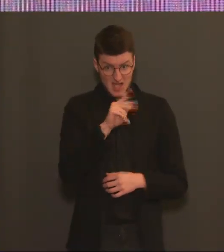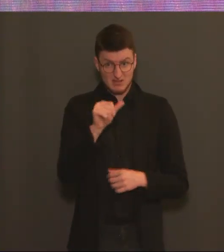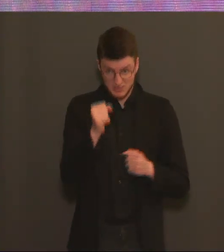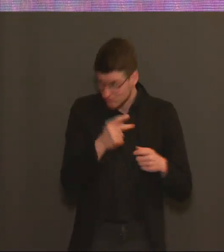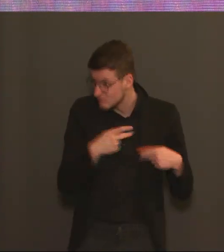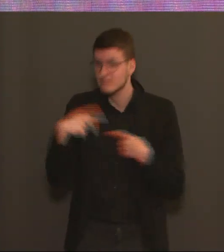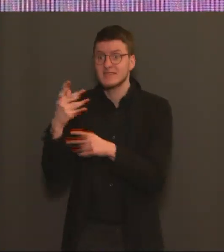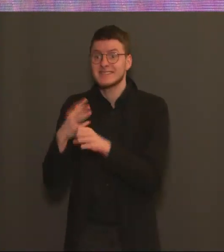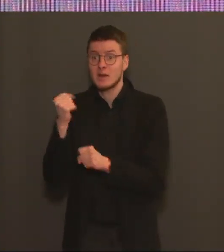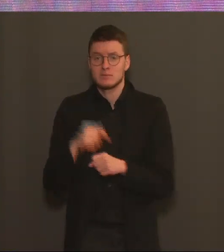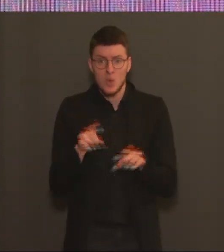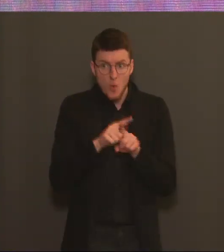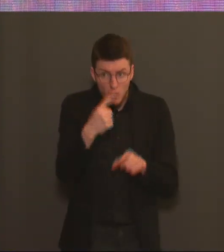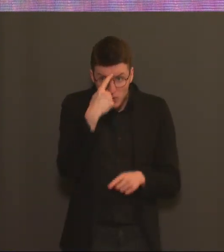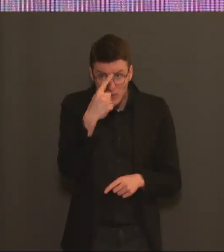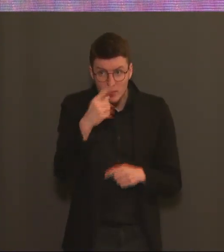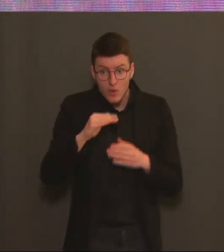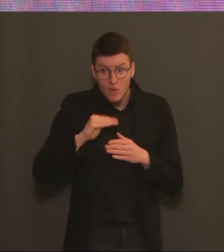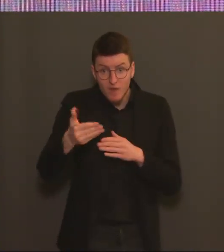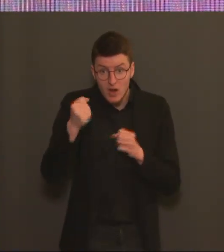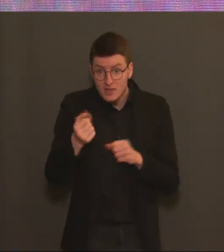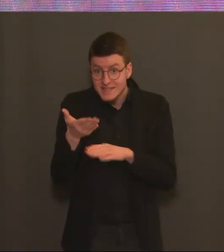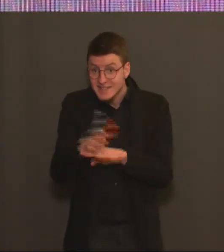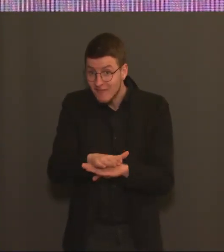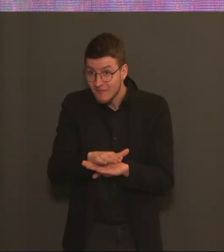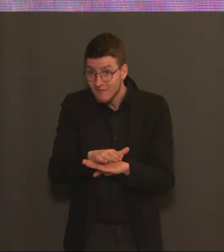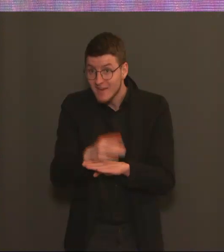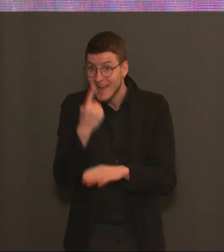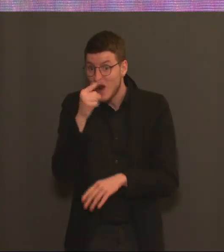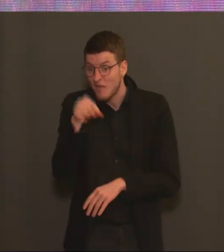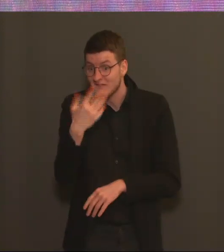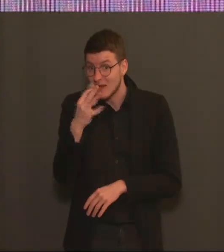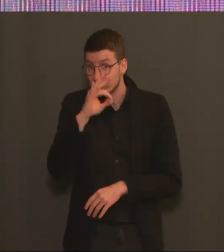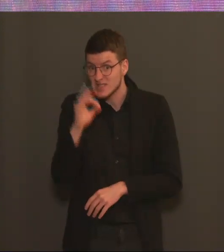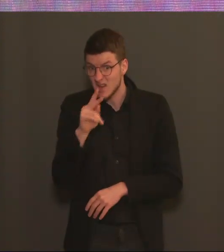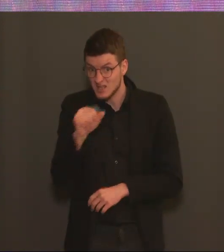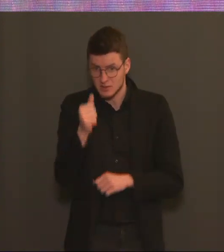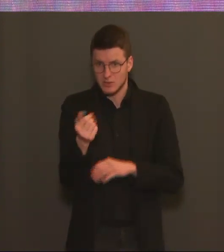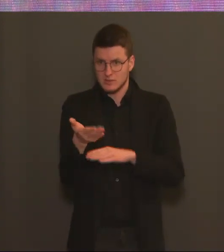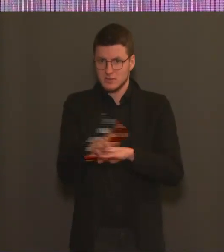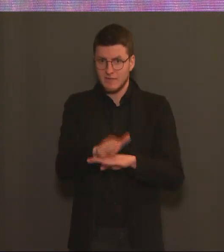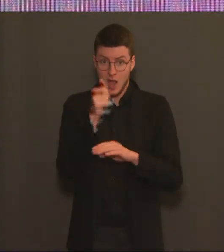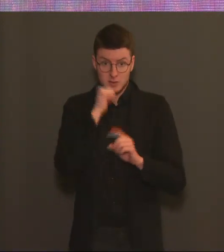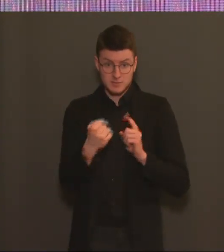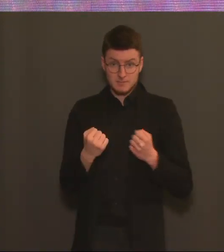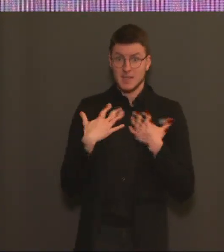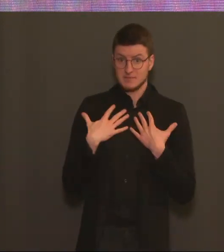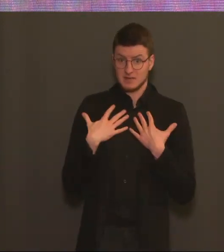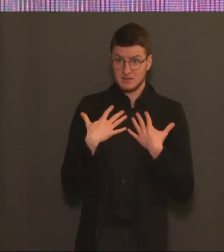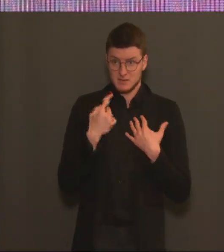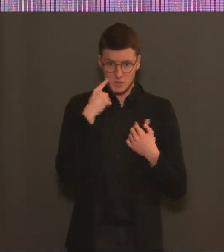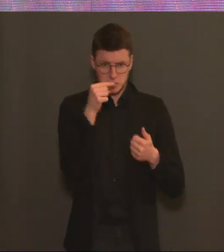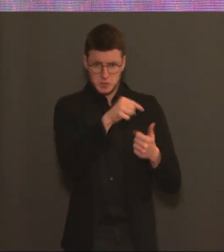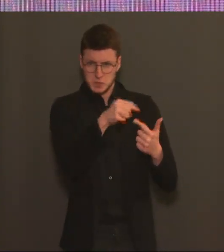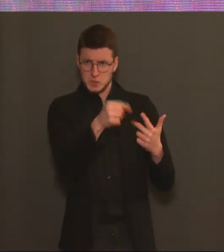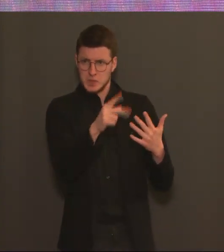virus mensen kan doden. Dat is het geval in 1% van de besmettingen. Dat percentage ligt nog een heel pak hoger bij